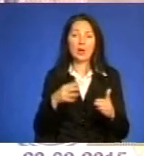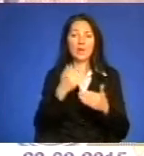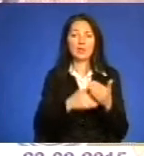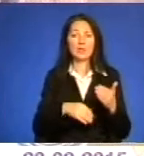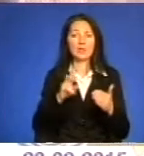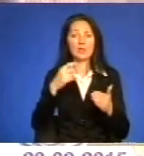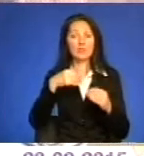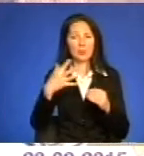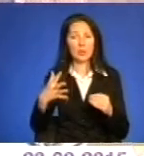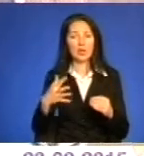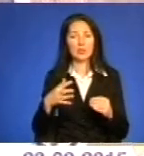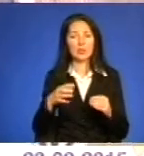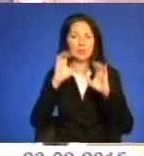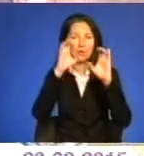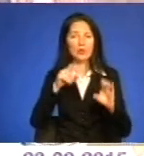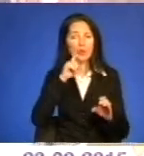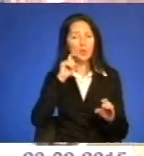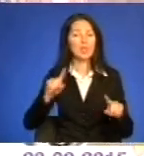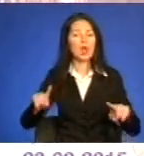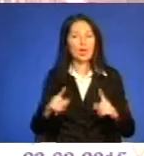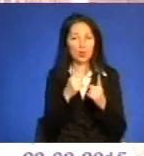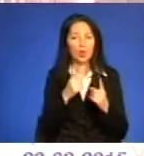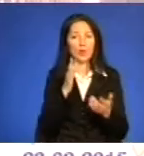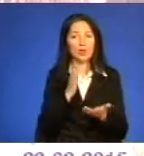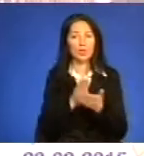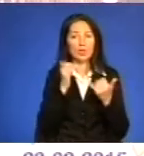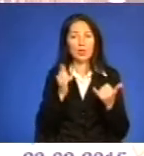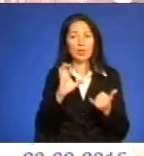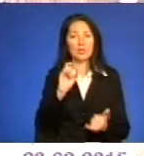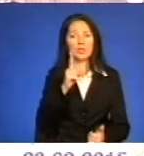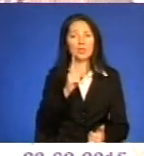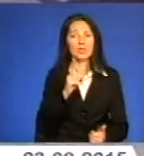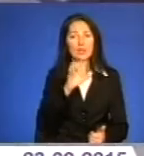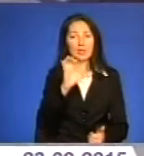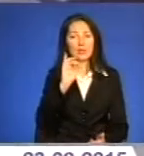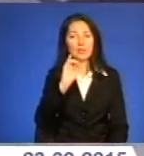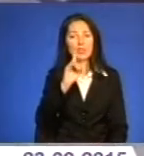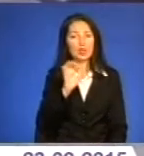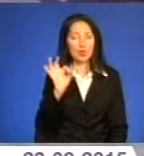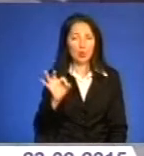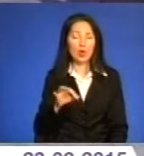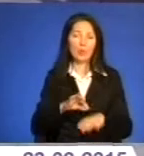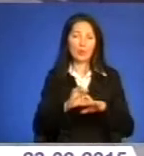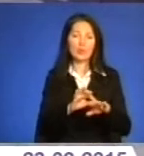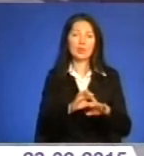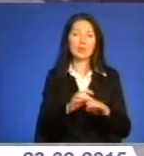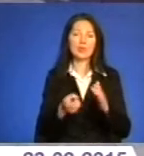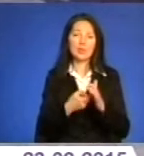його арештовано і знаходиться він зараз в СІЗО, проводиться слідство.